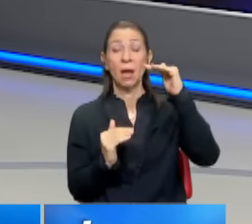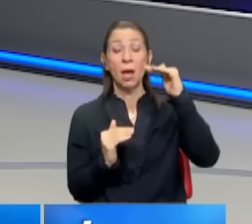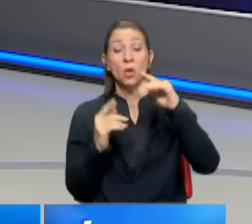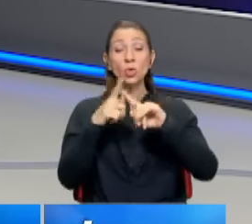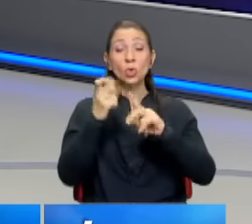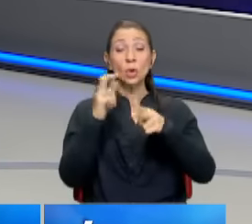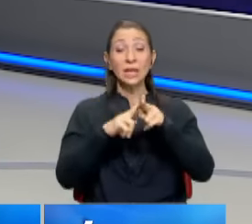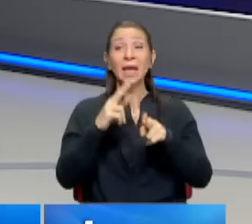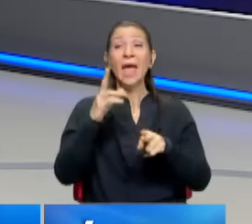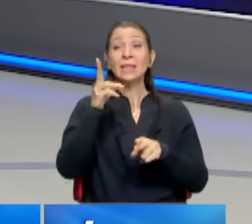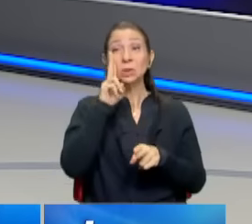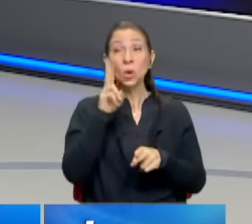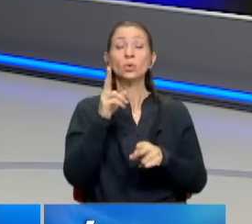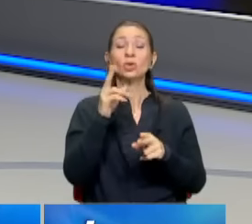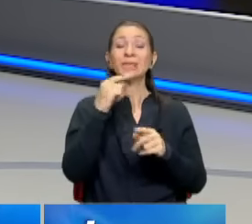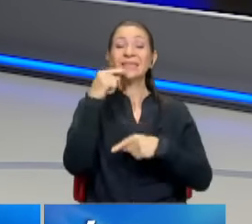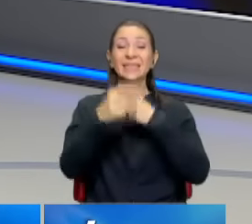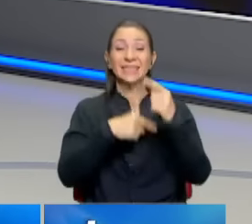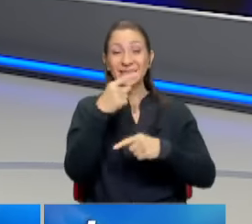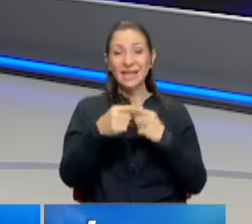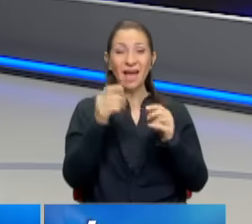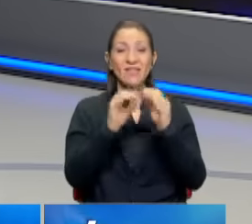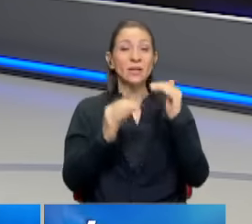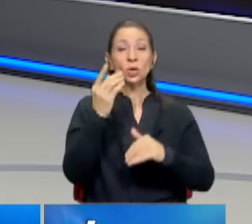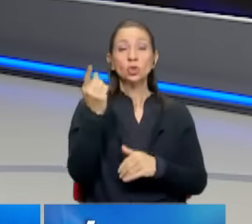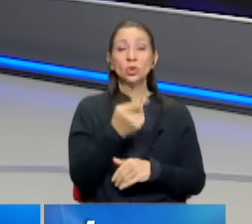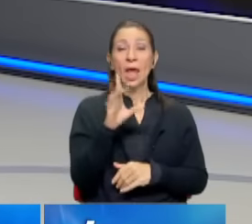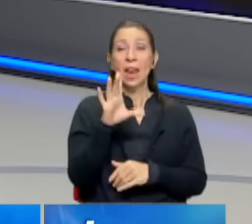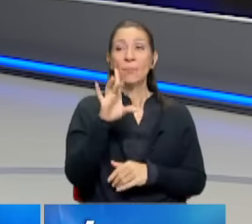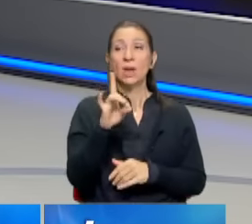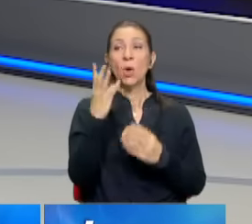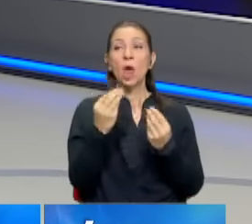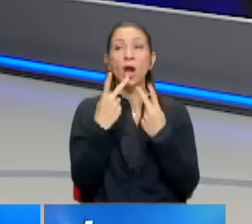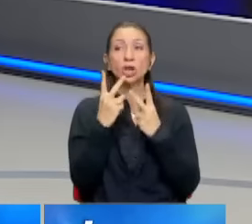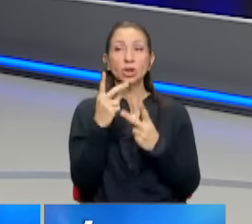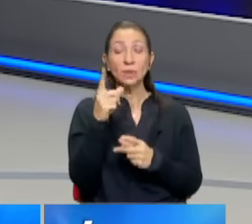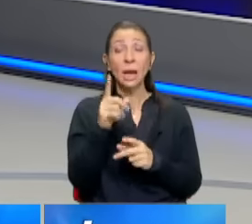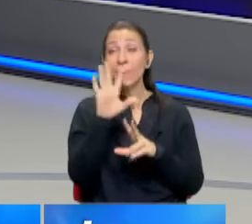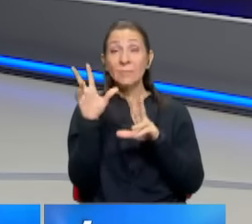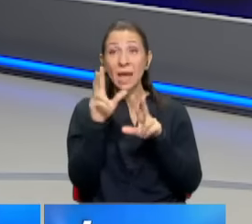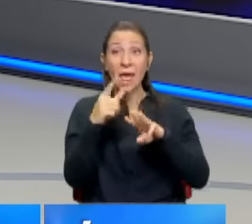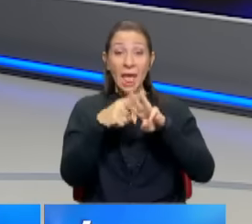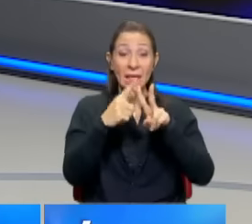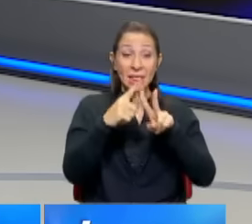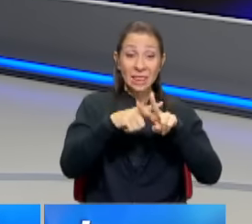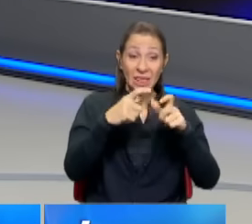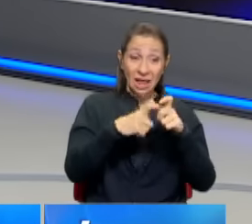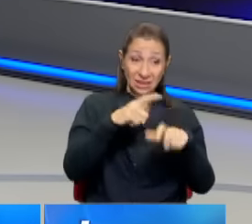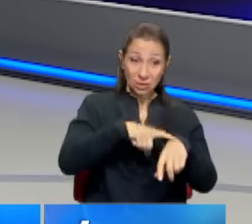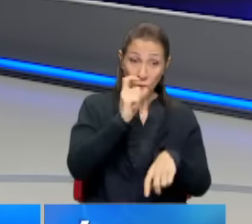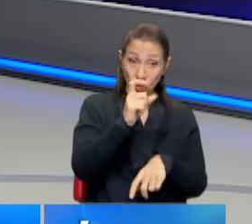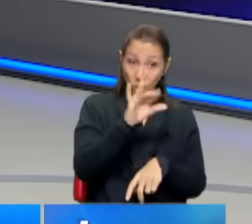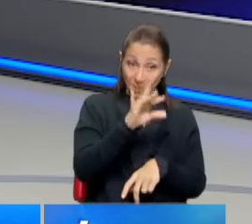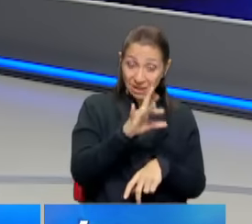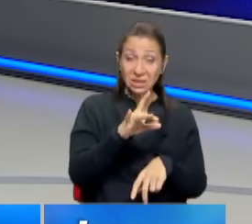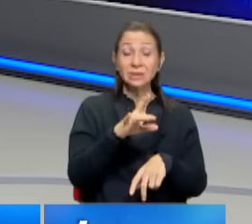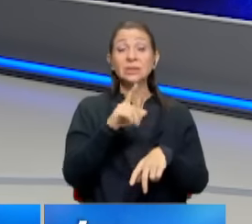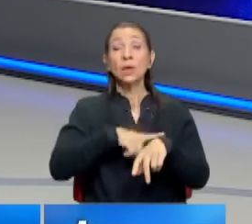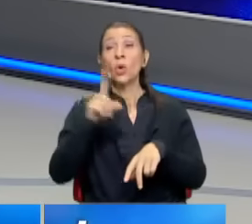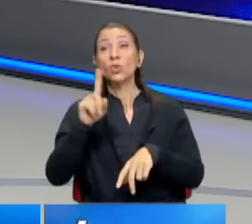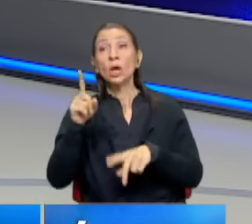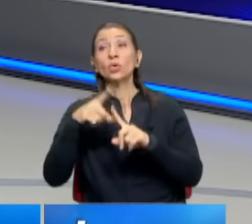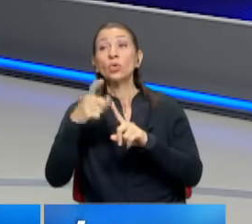yıllık enflasyonu %51 olarak açıklamıştı. Gözümüz kulağımız hem ENAG'dan 9.15'te, ENAG'dan saat 10'da